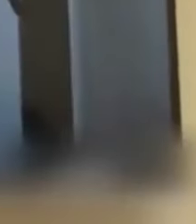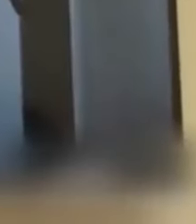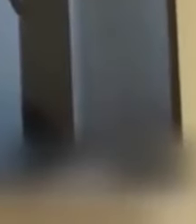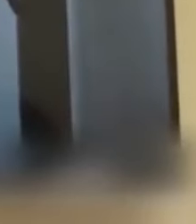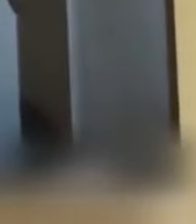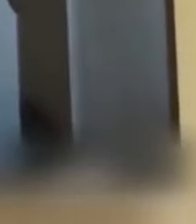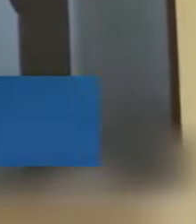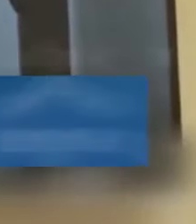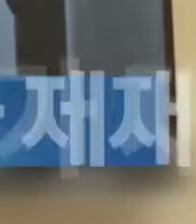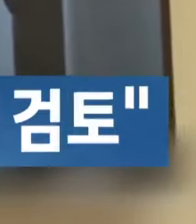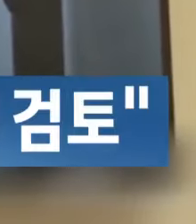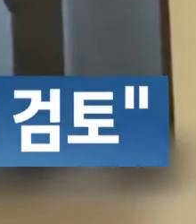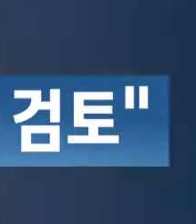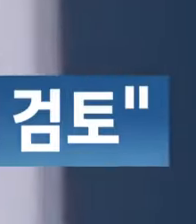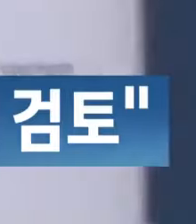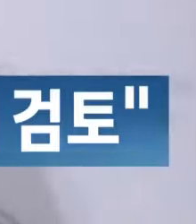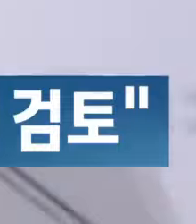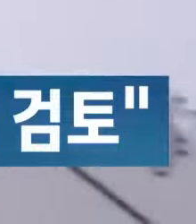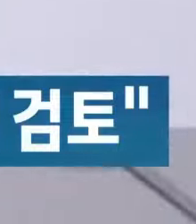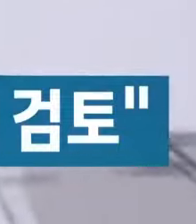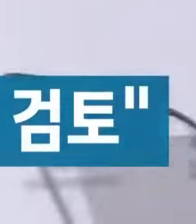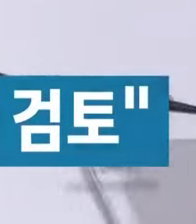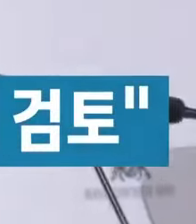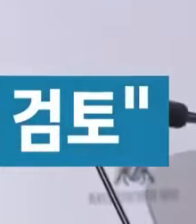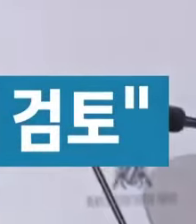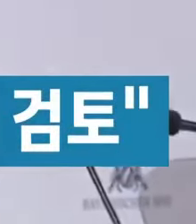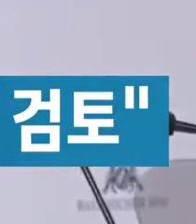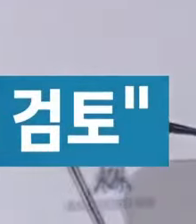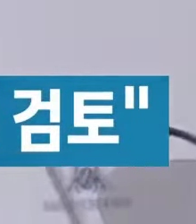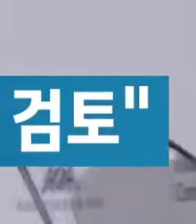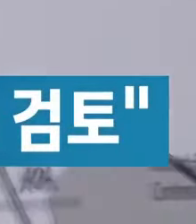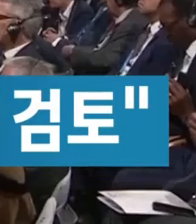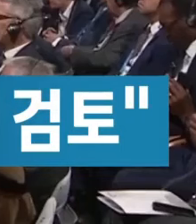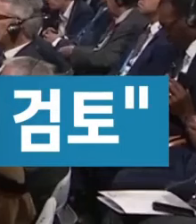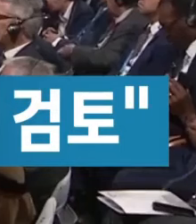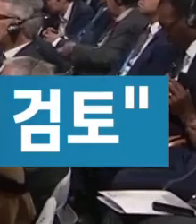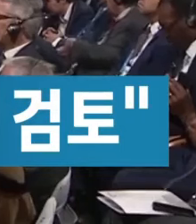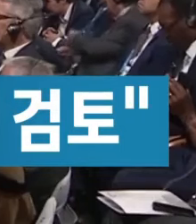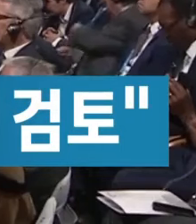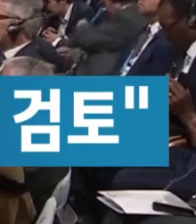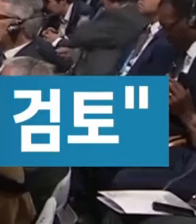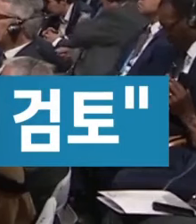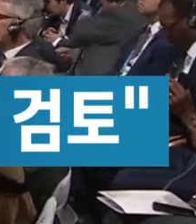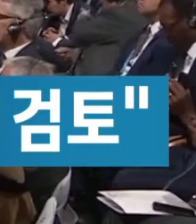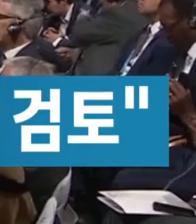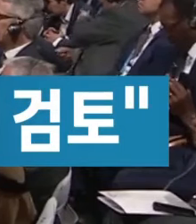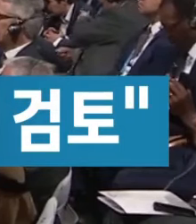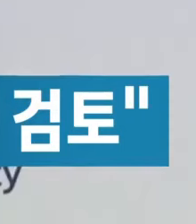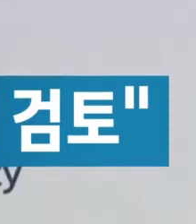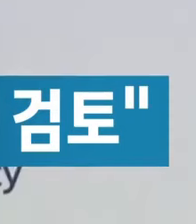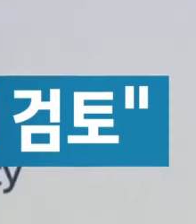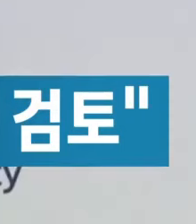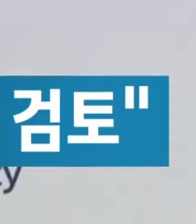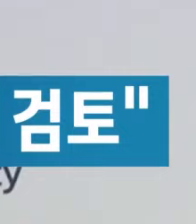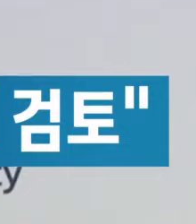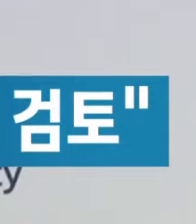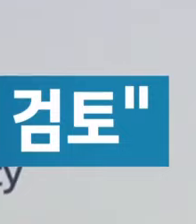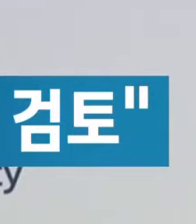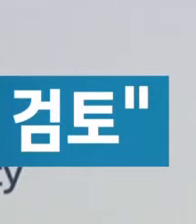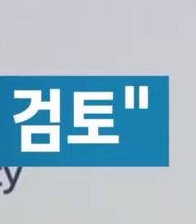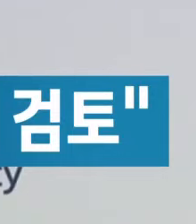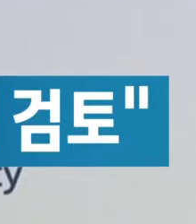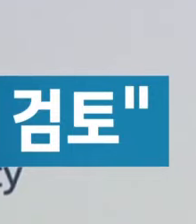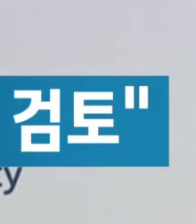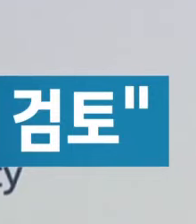러시아 반정부 인사 나발리의 부인이 푸틴이 남편을 죽였다며 맞서 싸우겠다고 했습니다. 세계 각국의 분노가 커지고